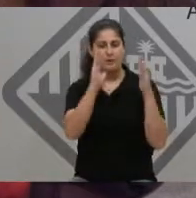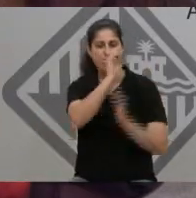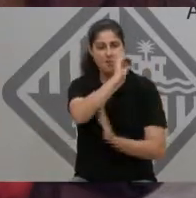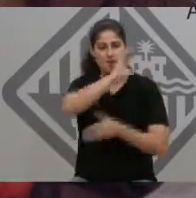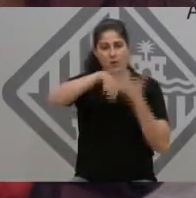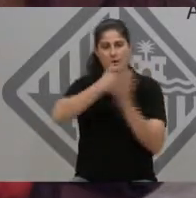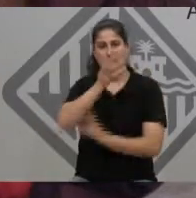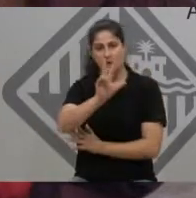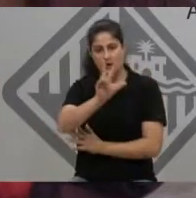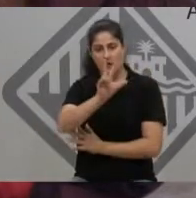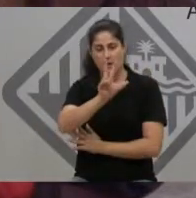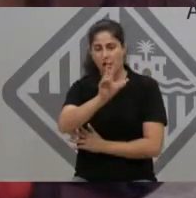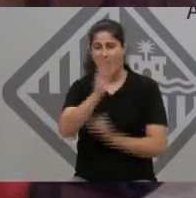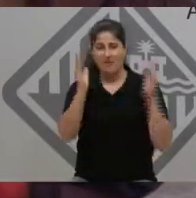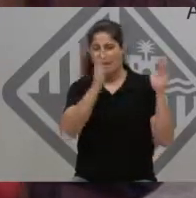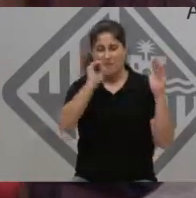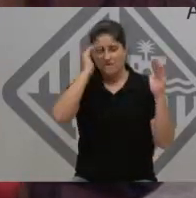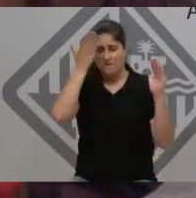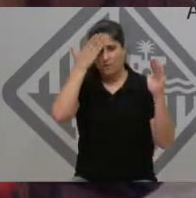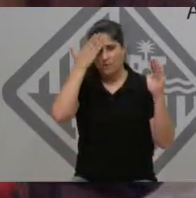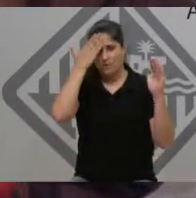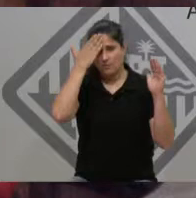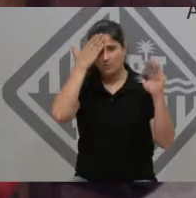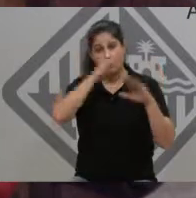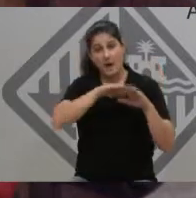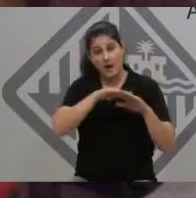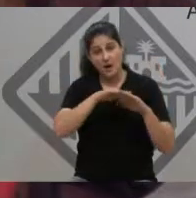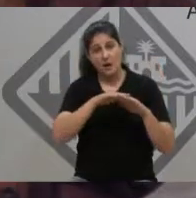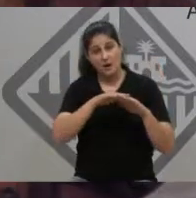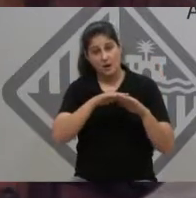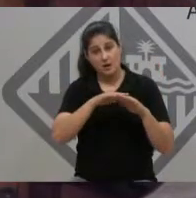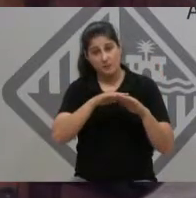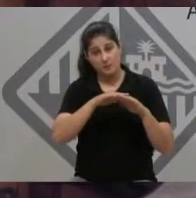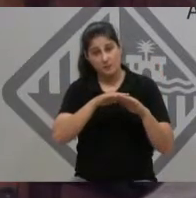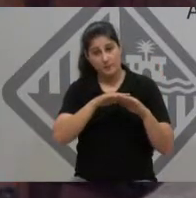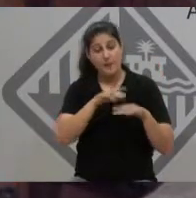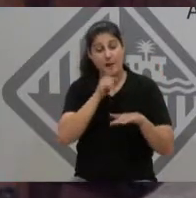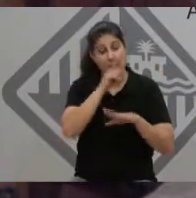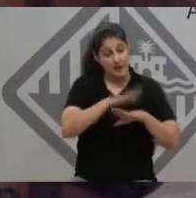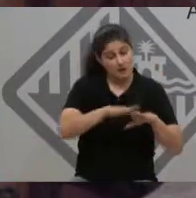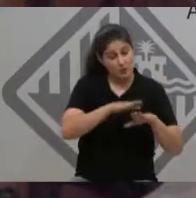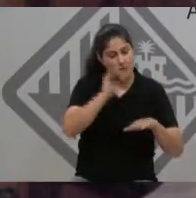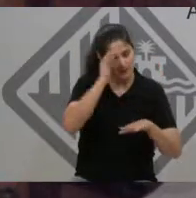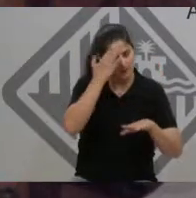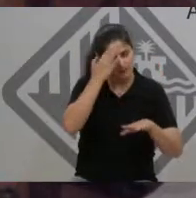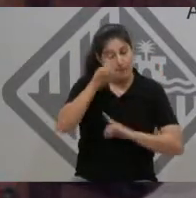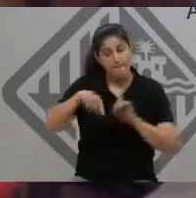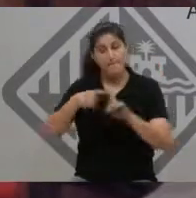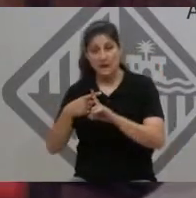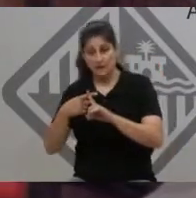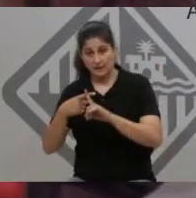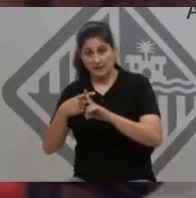que és fonamental per poder, a més, com si és fonamental per l'infant i a més facilita